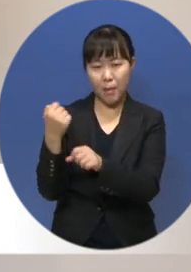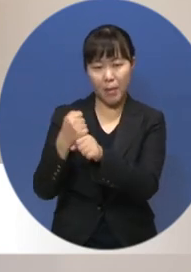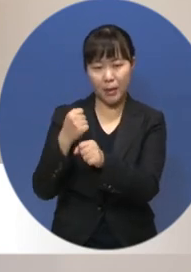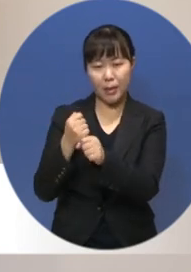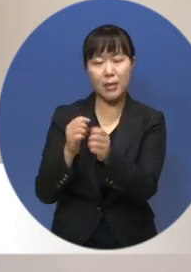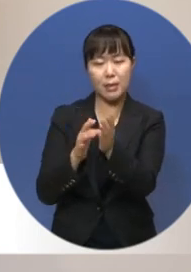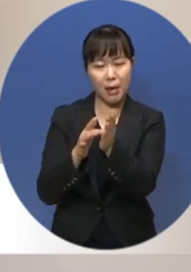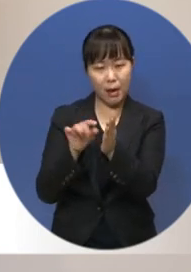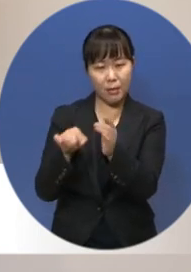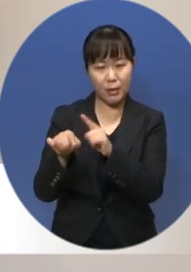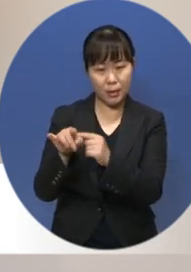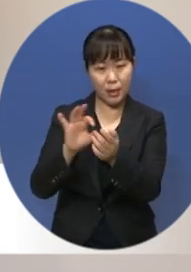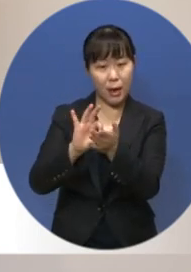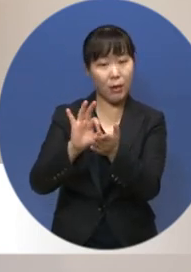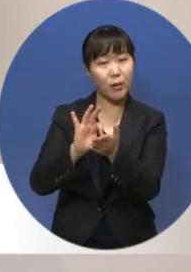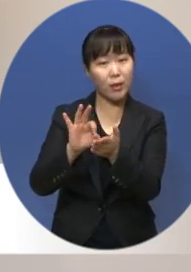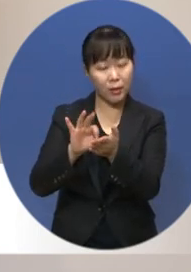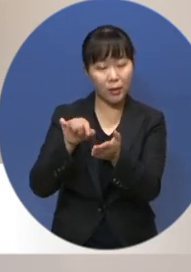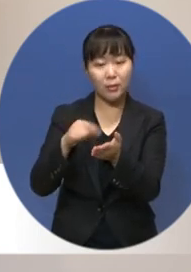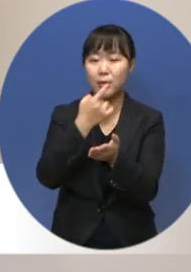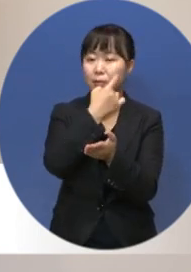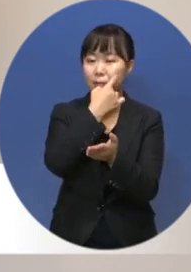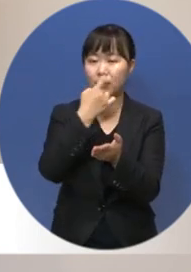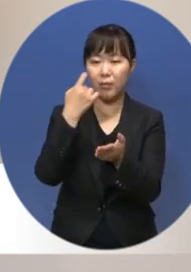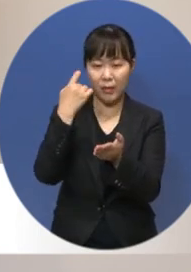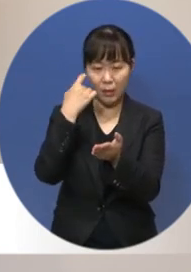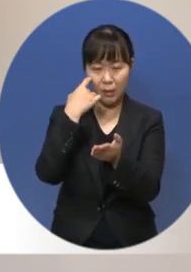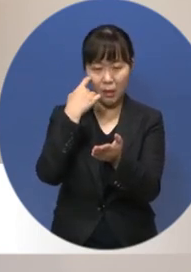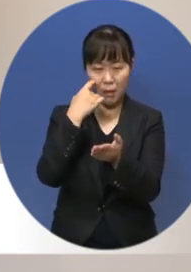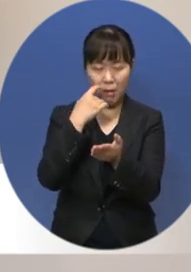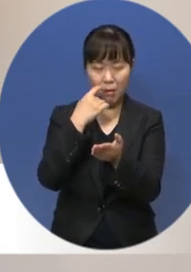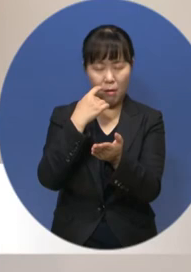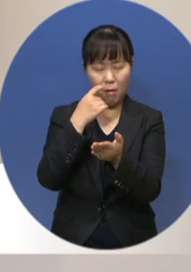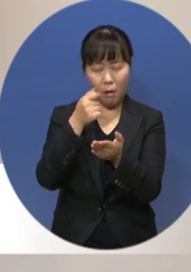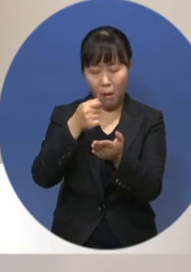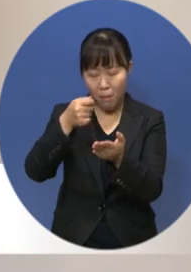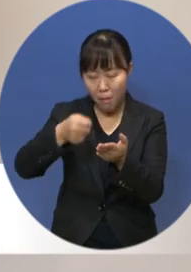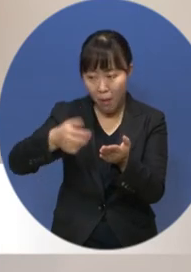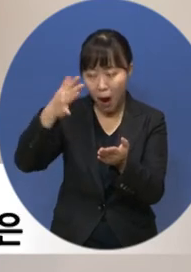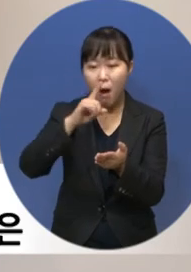만든 마법의 약이 사용되었다는 증거가